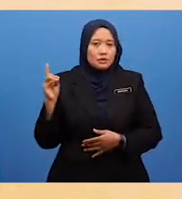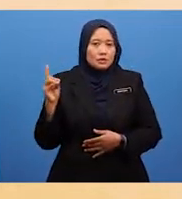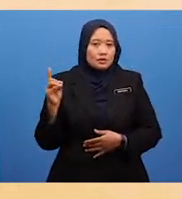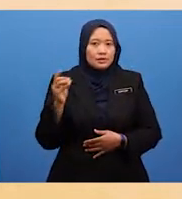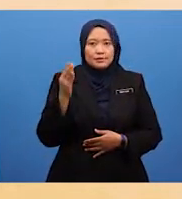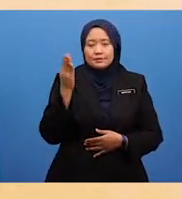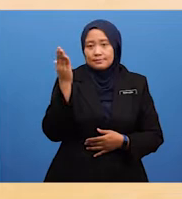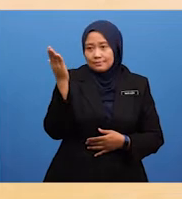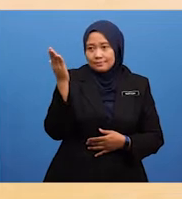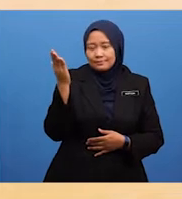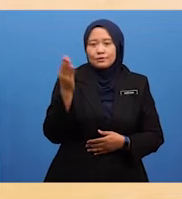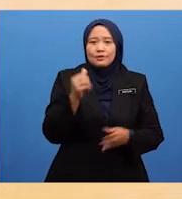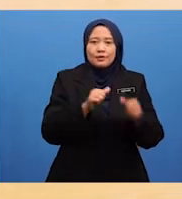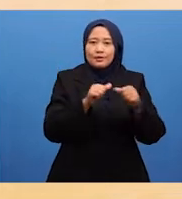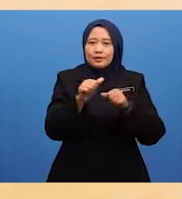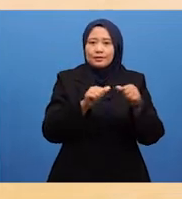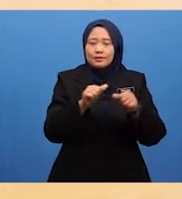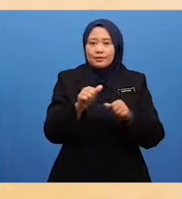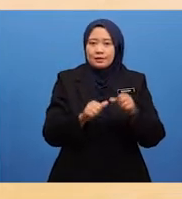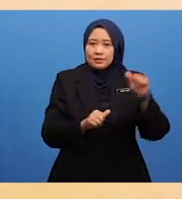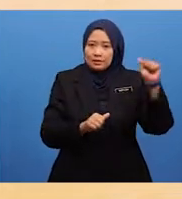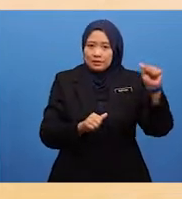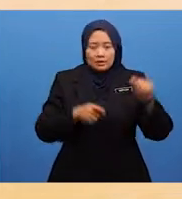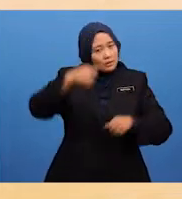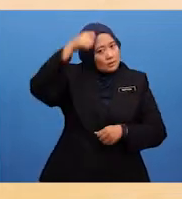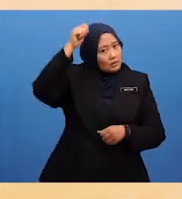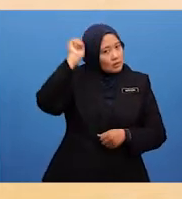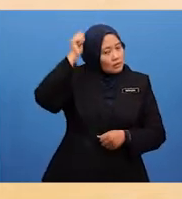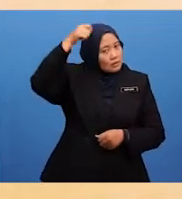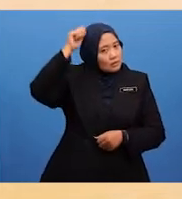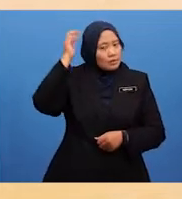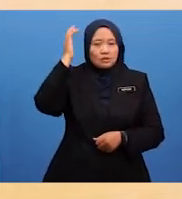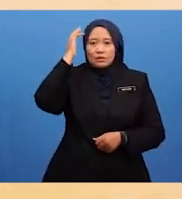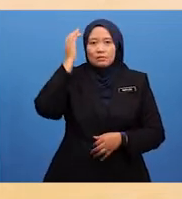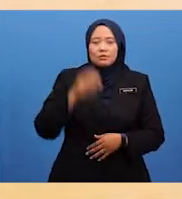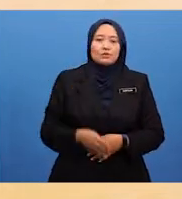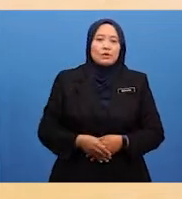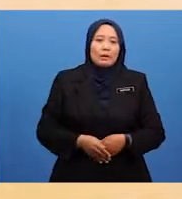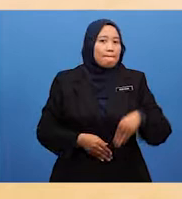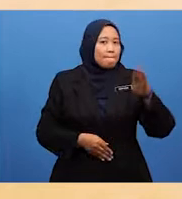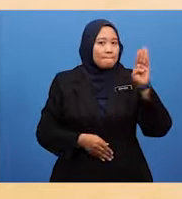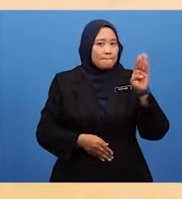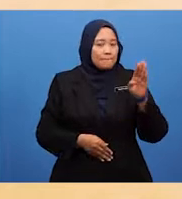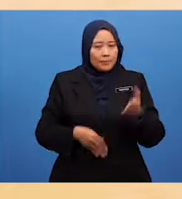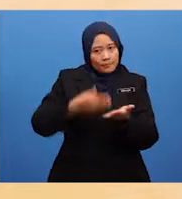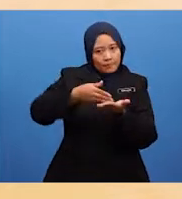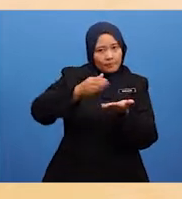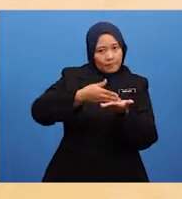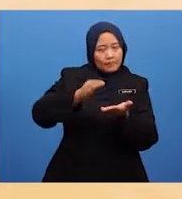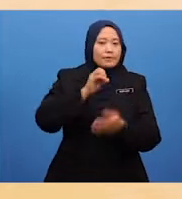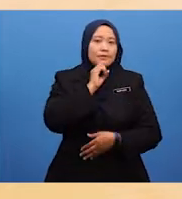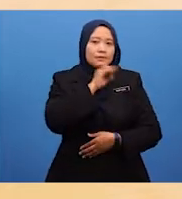berikut, iaitu A. Menyikat rambut, B. Menyapu